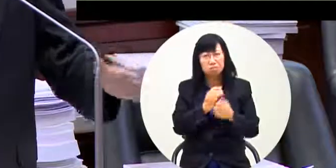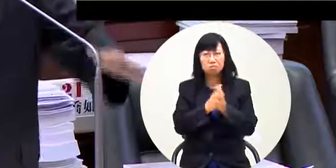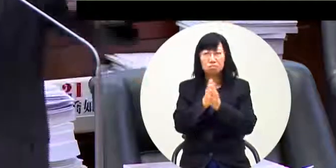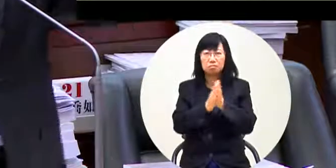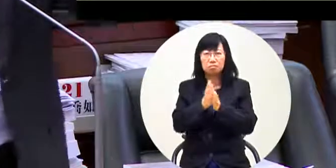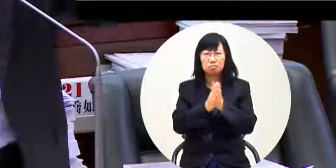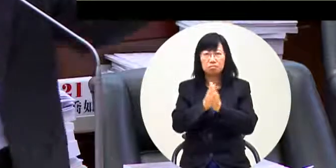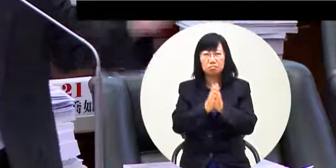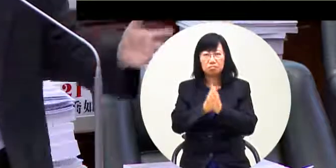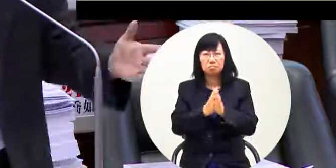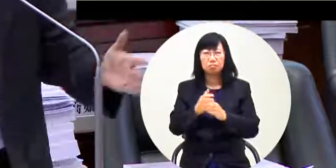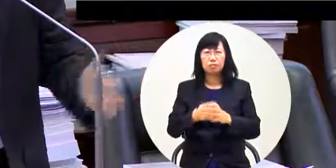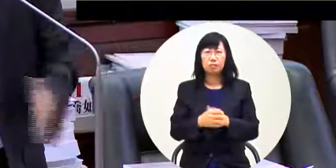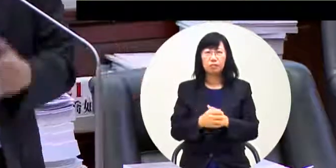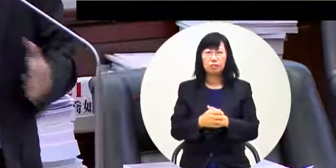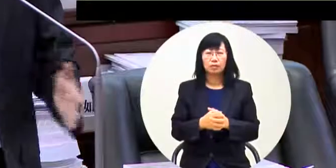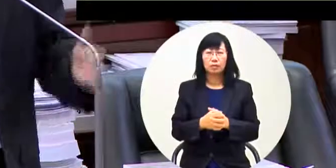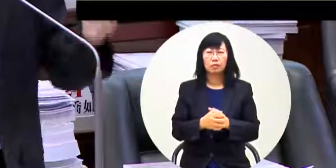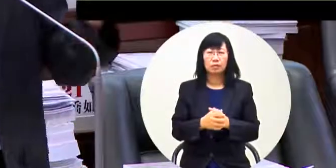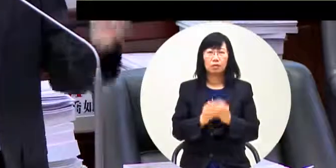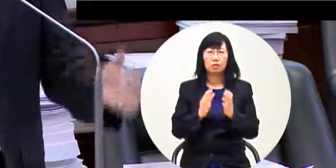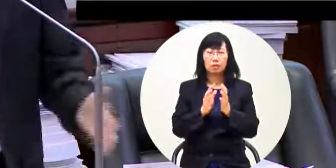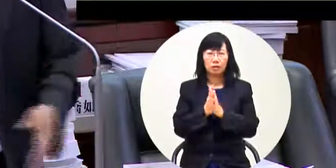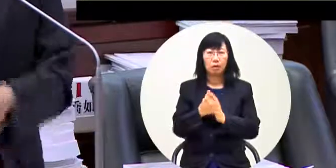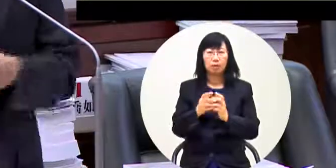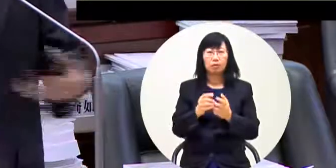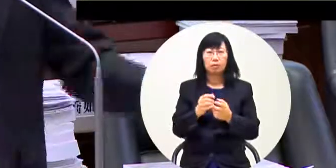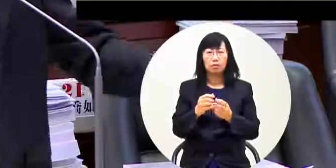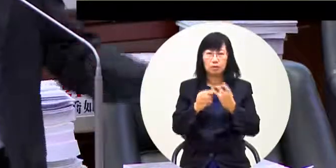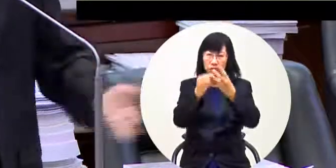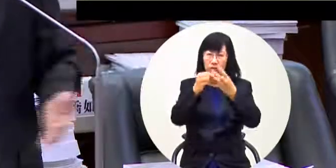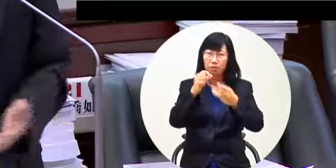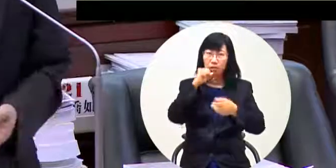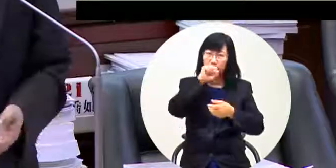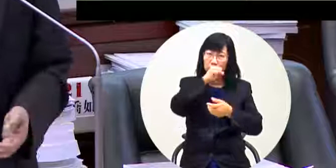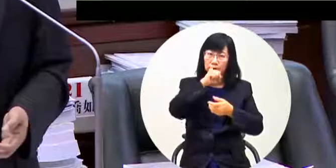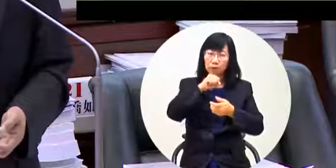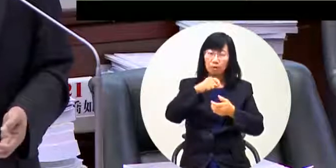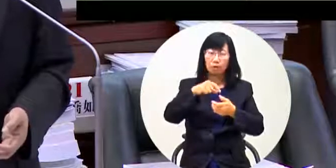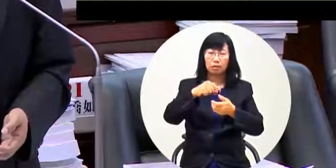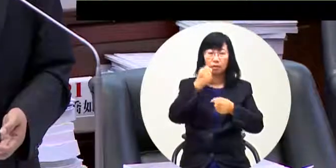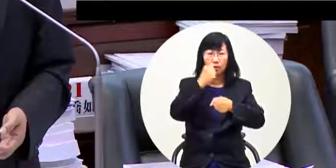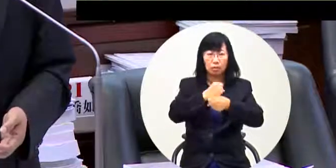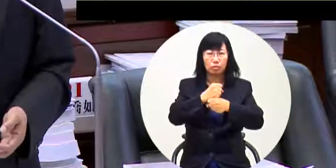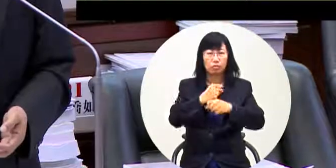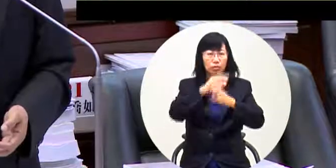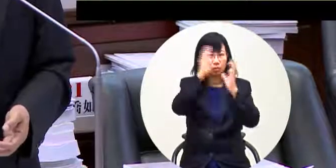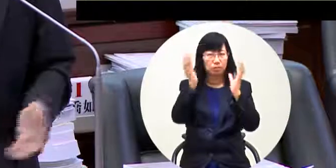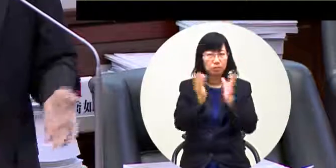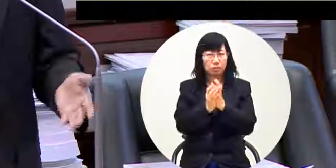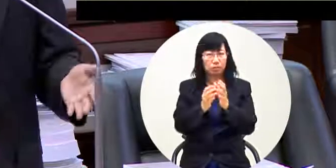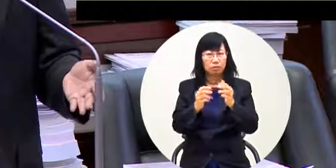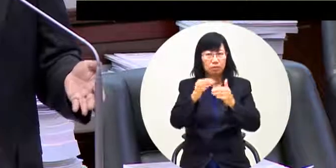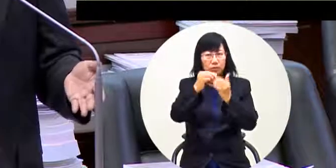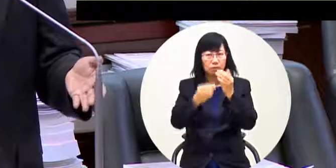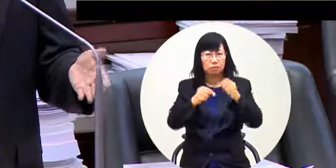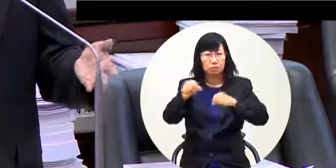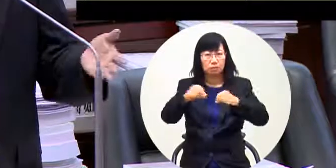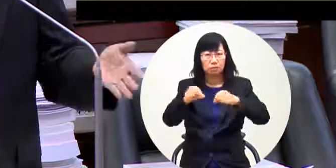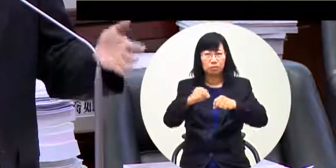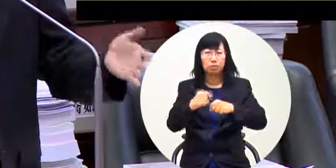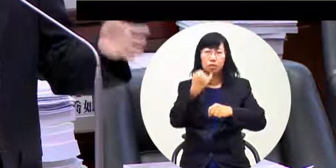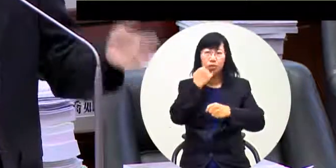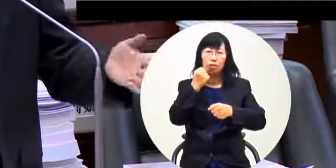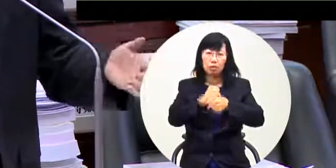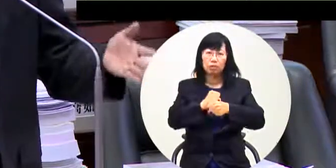湾来做一个整体的规划，它只不过是一个合理的区域建设的平衡。所以